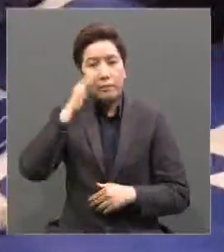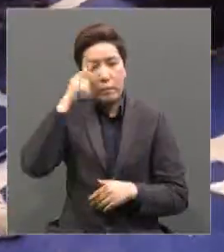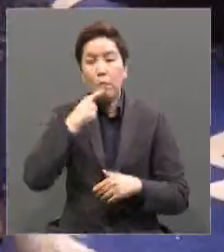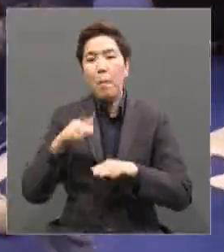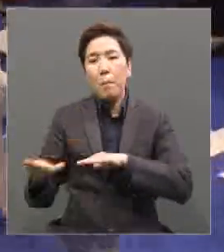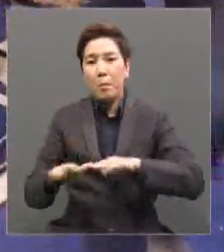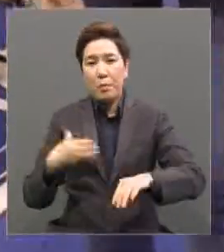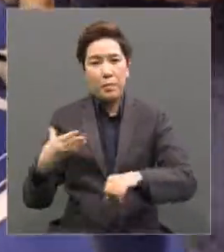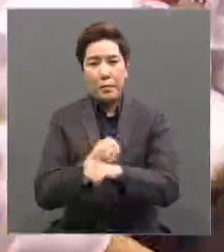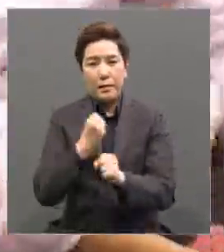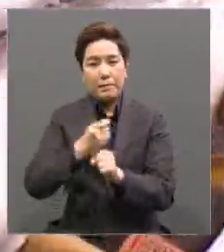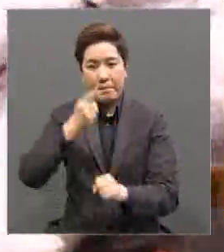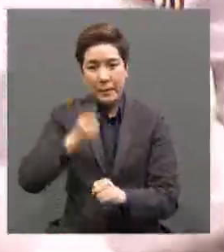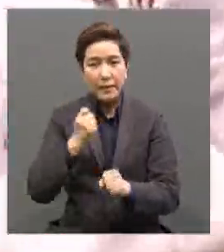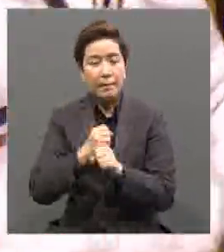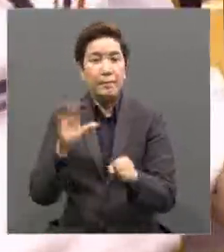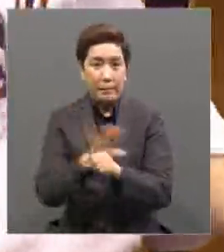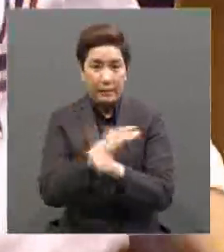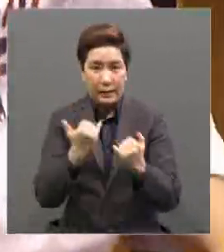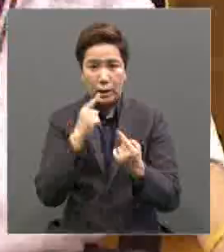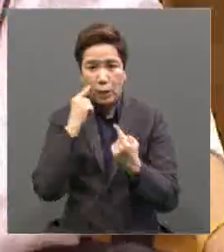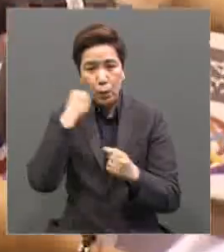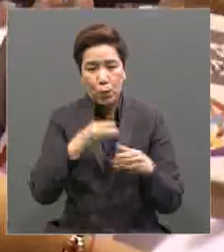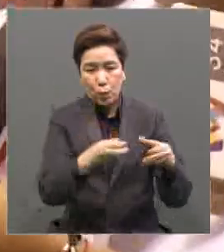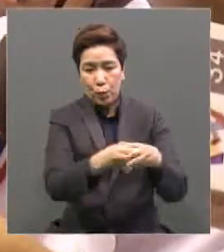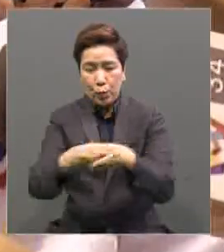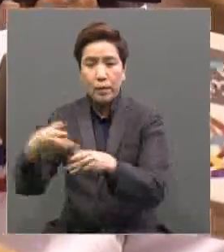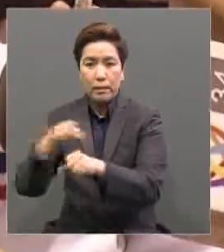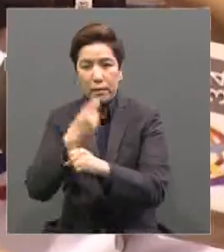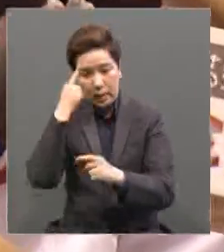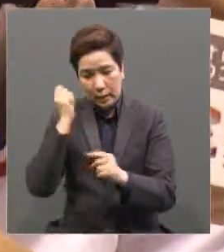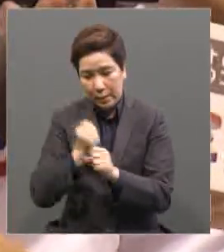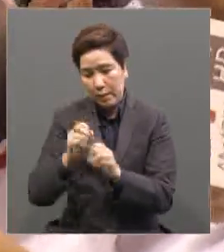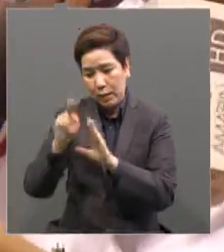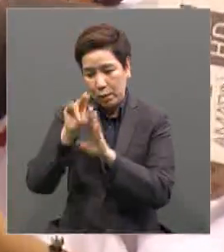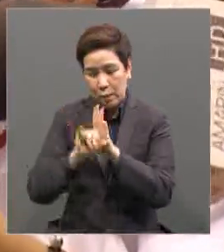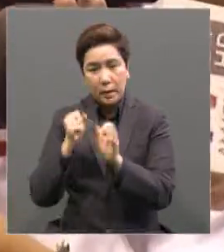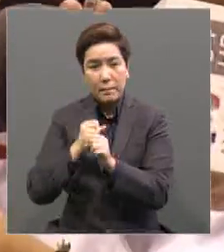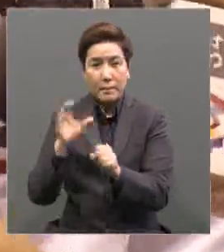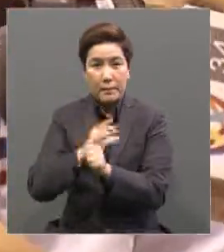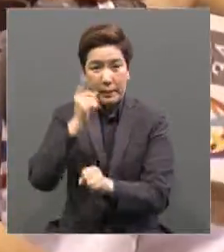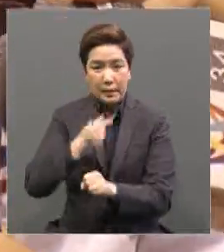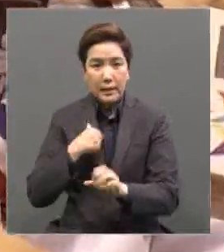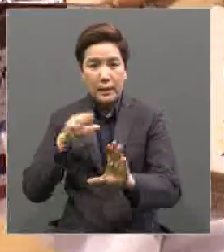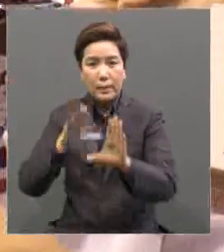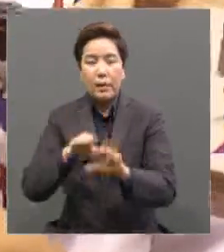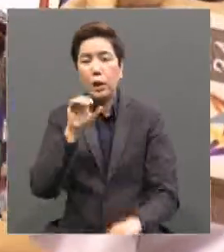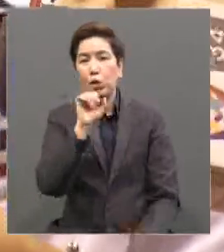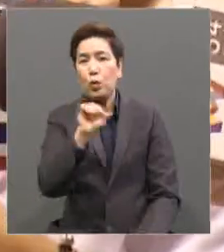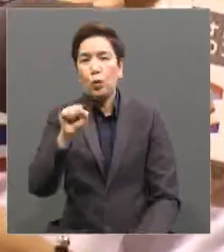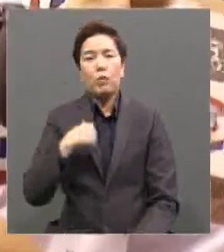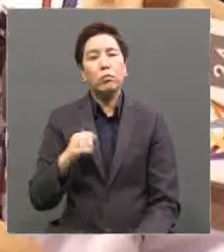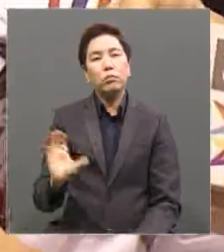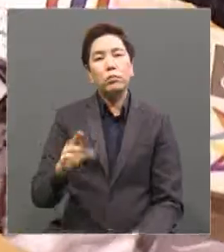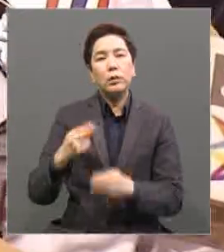งขันทางการเมืองอย่างเต็มที่ดังนั้นขอทุกพรรคการเมืองแข่งขันบนพื้นฐานนโยบายที่ทำได้จริงส่วนการที่ไม่ลงสมัครส.ส.บัญชีรายชื่อท่